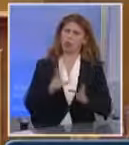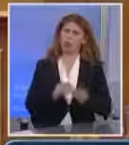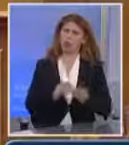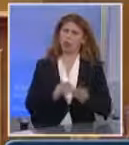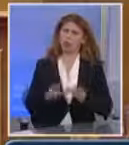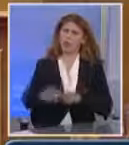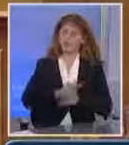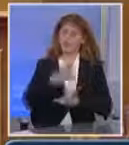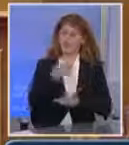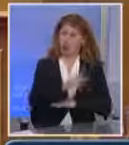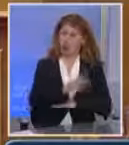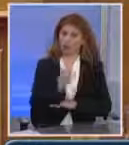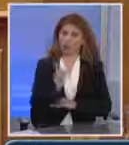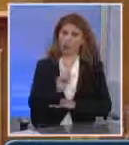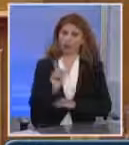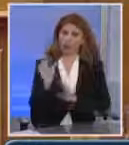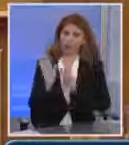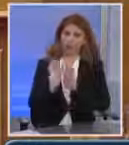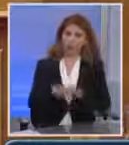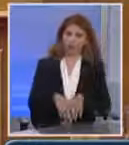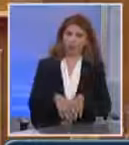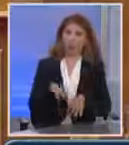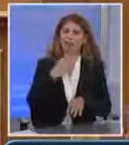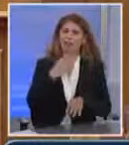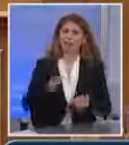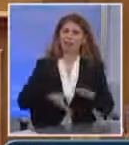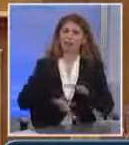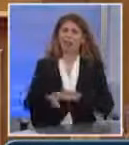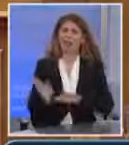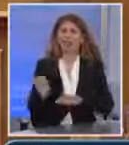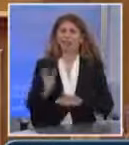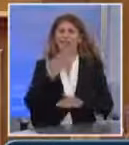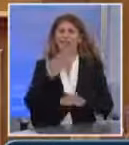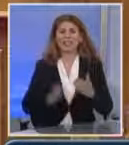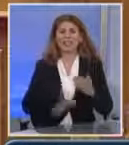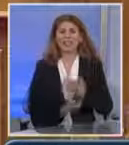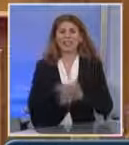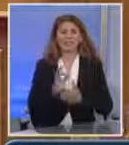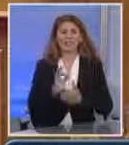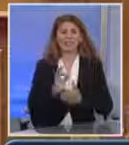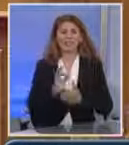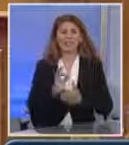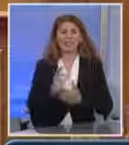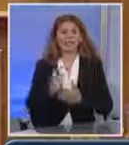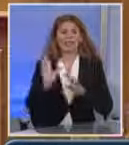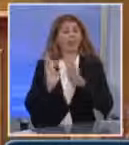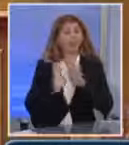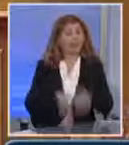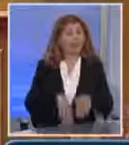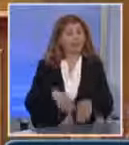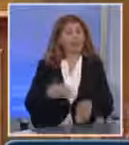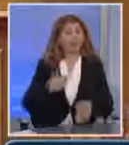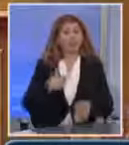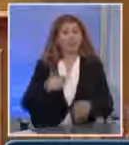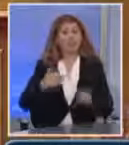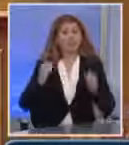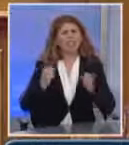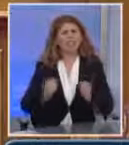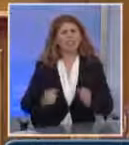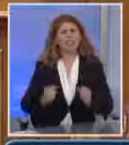Το σχέδιό σας δεν γκρεμίστηκε επειδή έφυγε Χρυσή Αυγή. Γκρεμίστηκε από τη δική μας